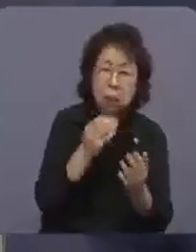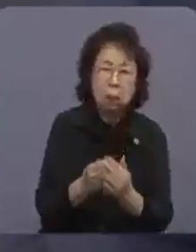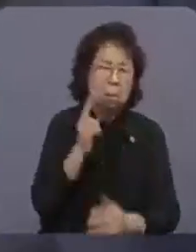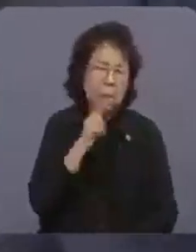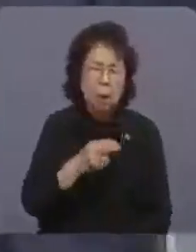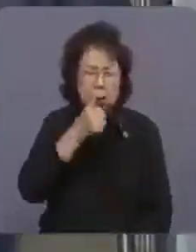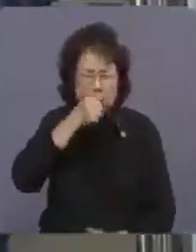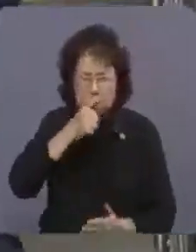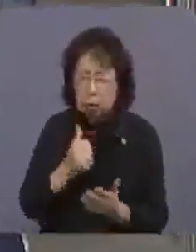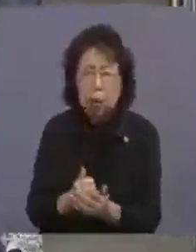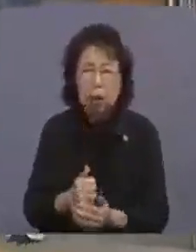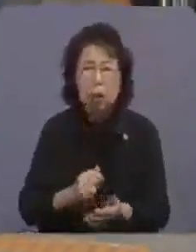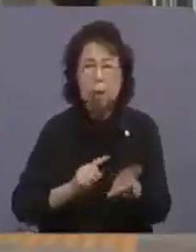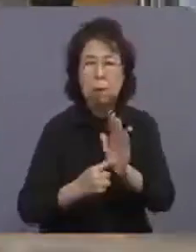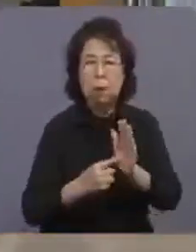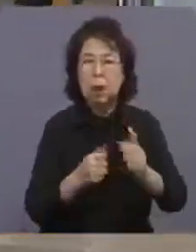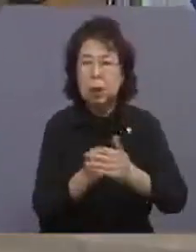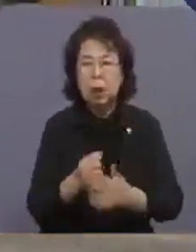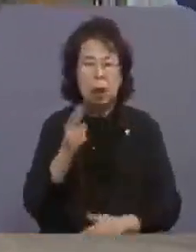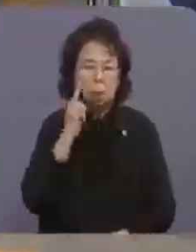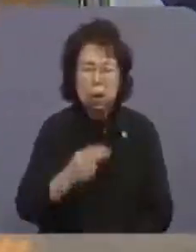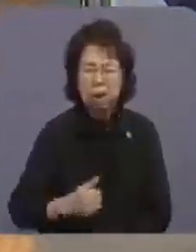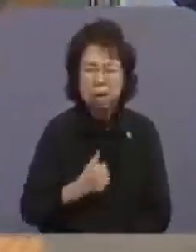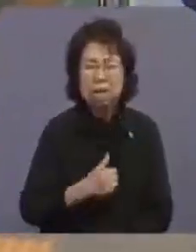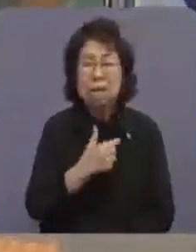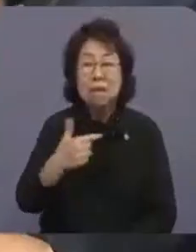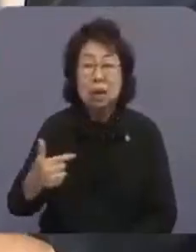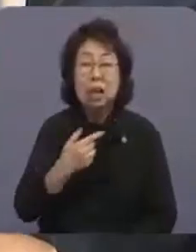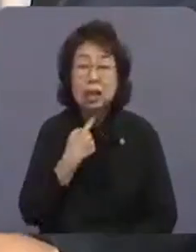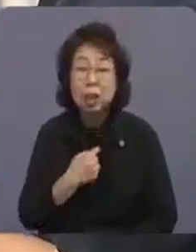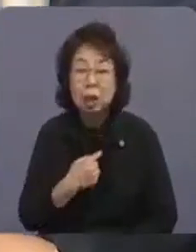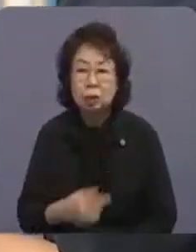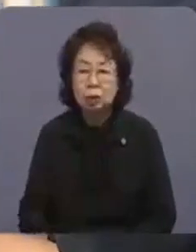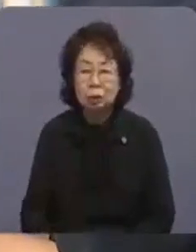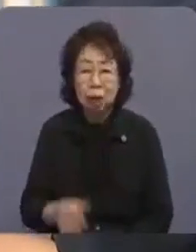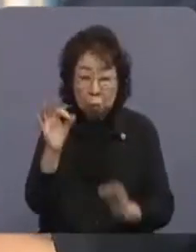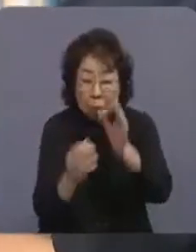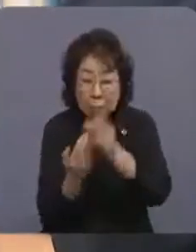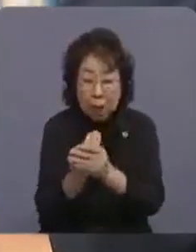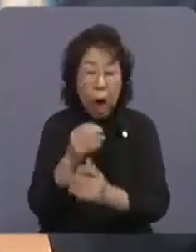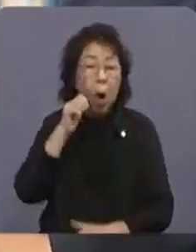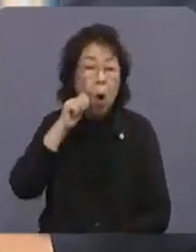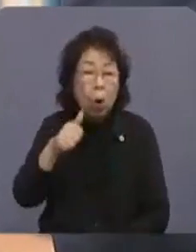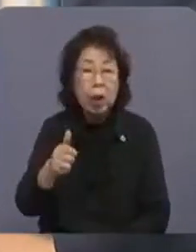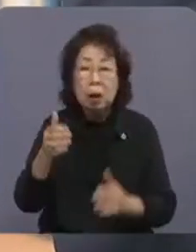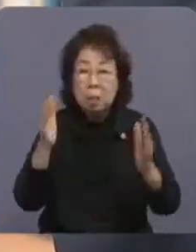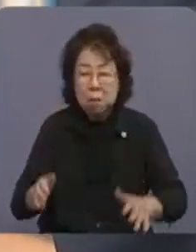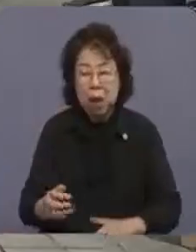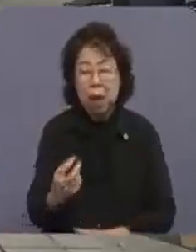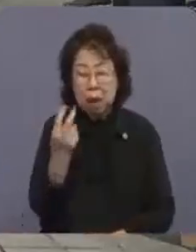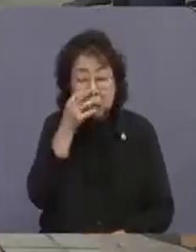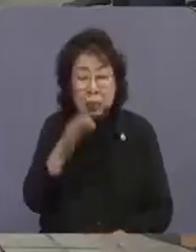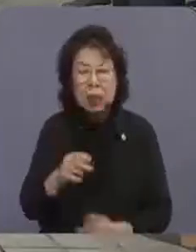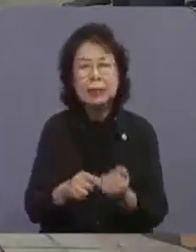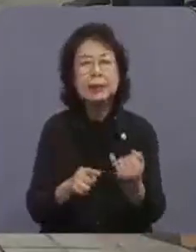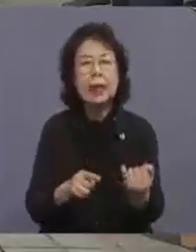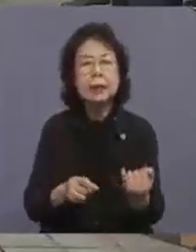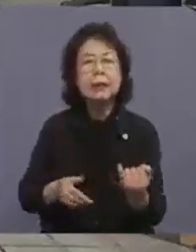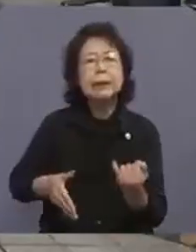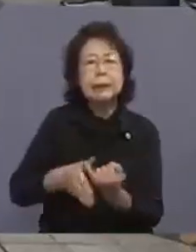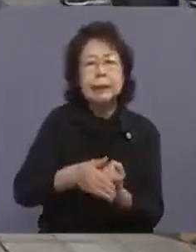범행 과정이 알려지며 큰 공분을 샀습니다 사건 발생 다섯 달 여만에 검찰은 정씨에게